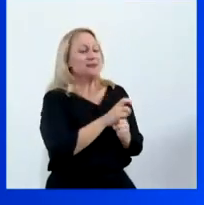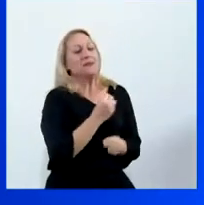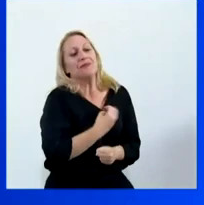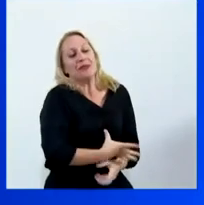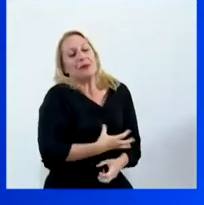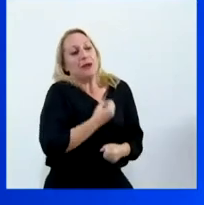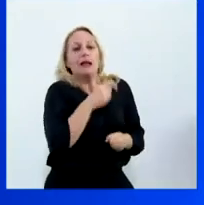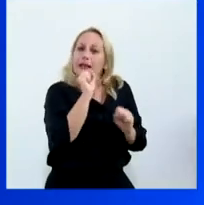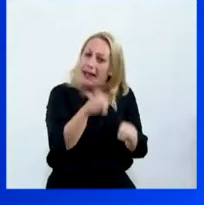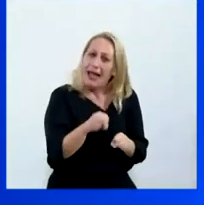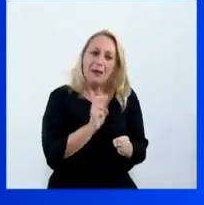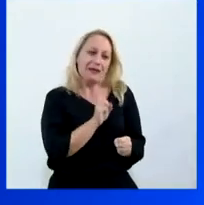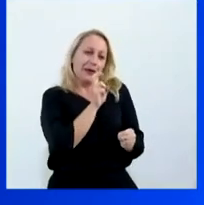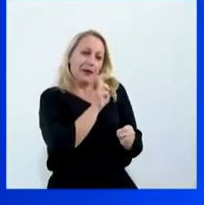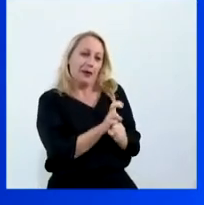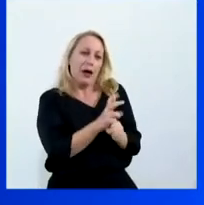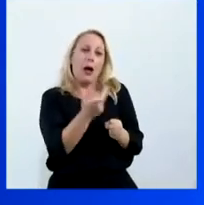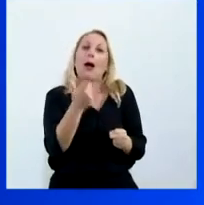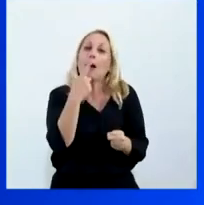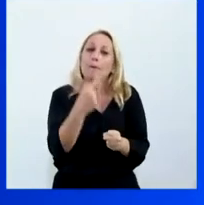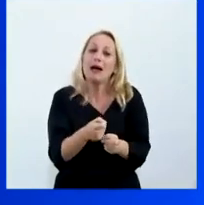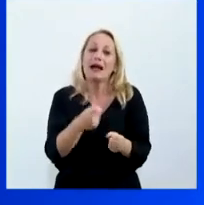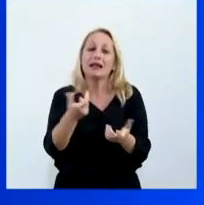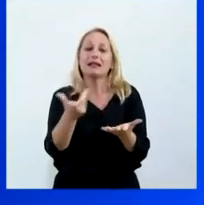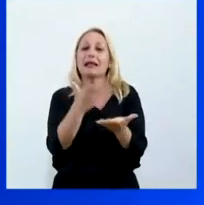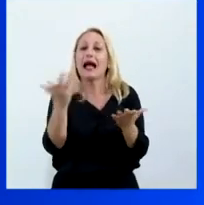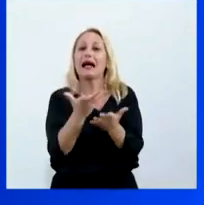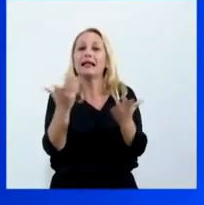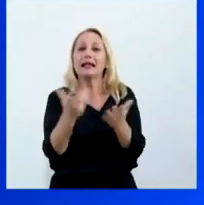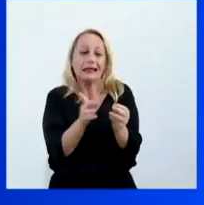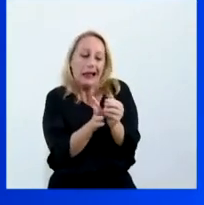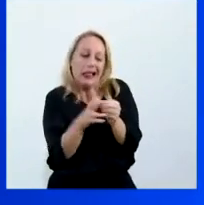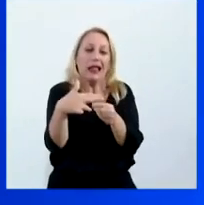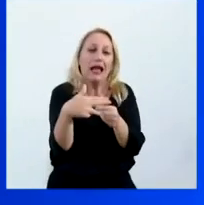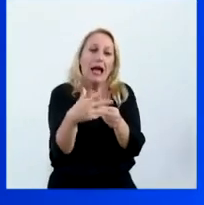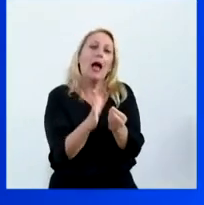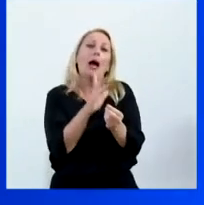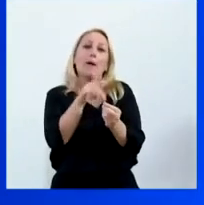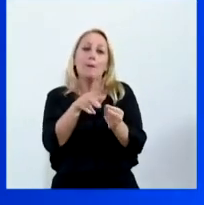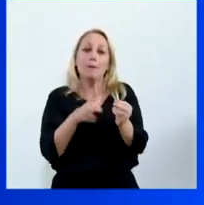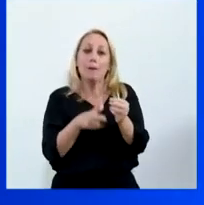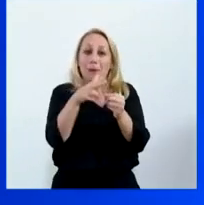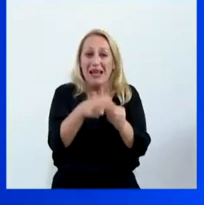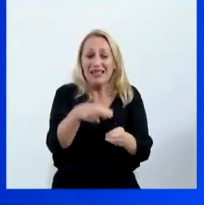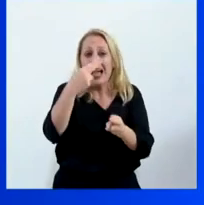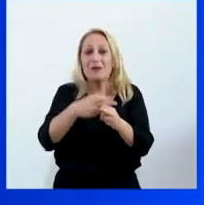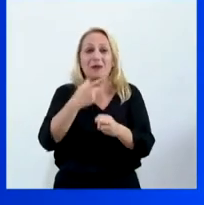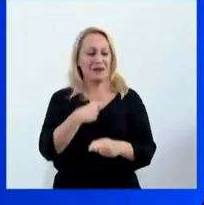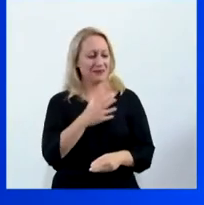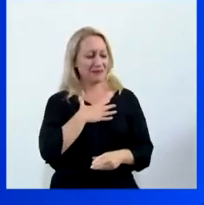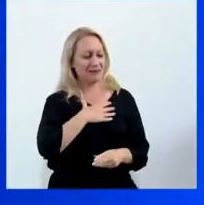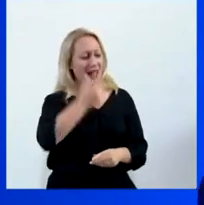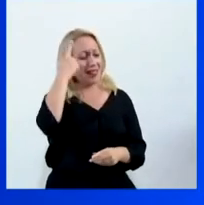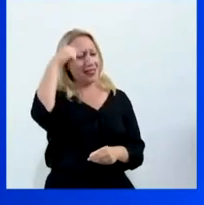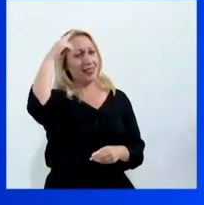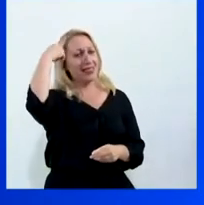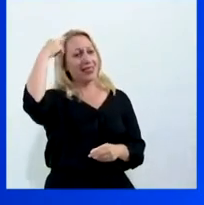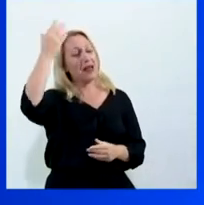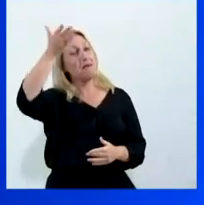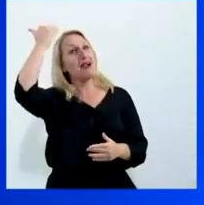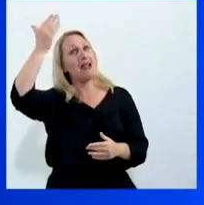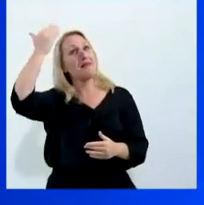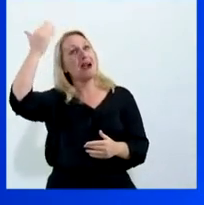συναισθηματικούς. Κόψουμε ενδεχομένως τη γωνία και να μπορεί κάποιος να την έχει γιατί του θυμίζει μια